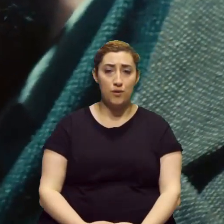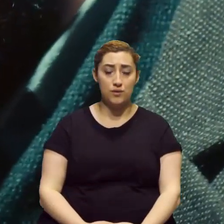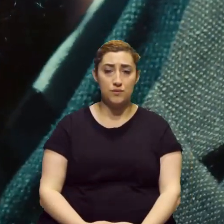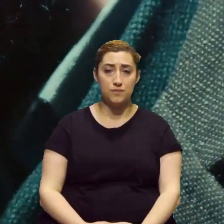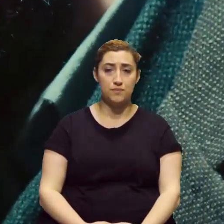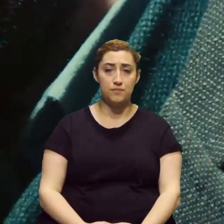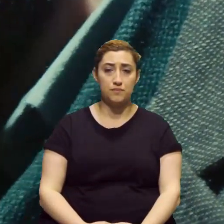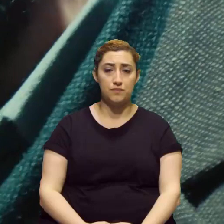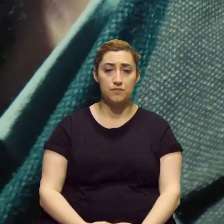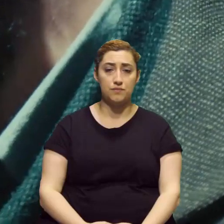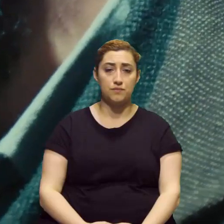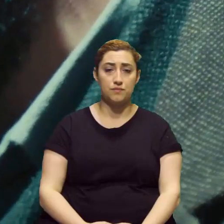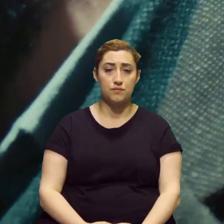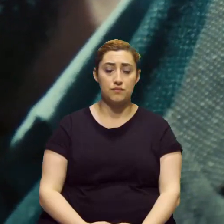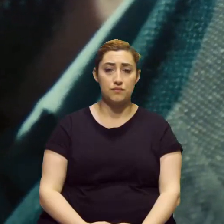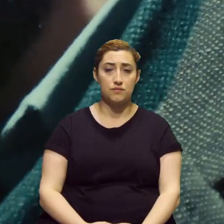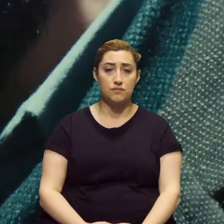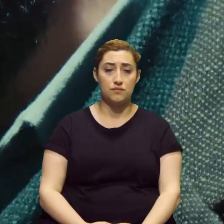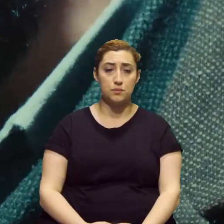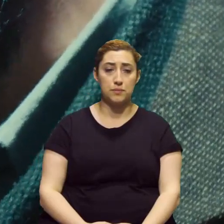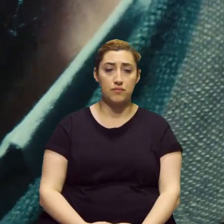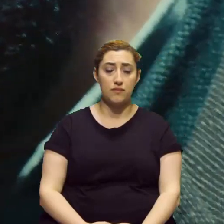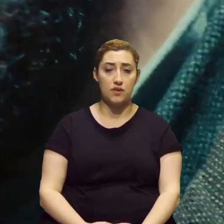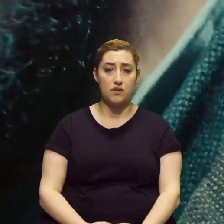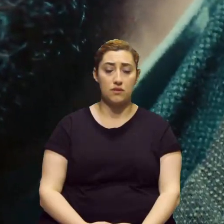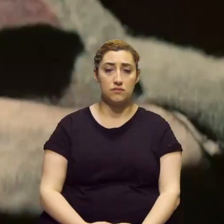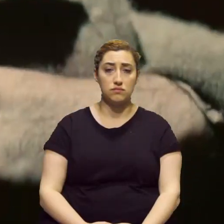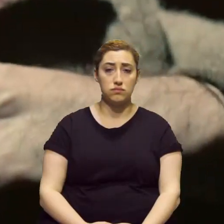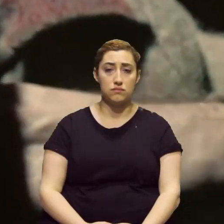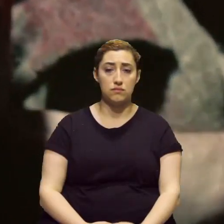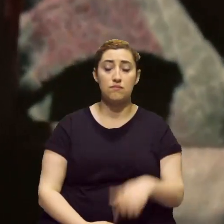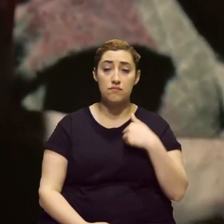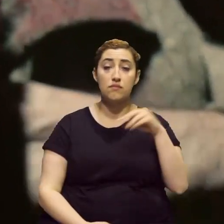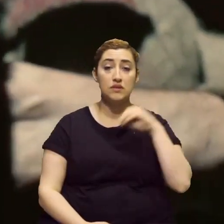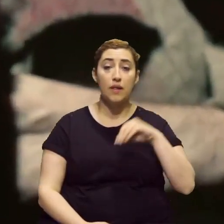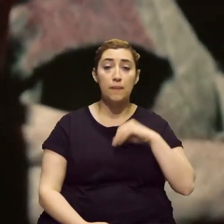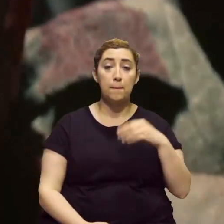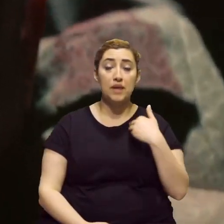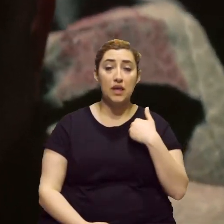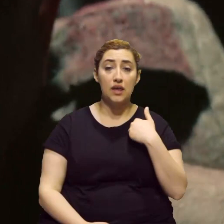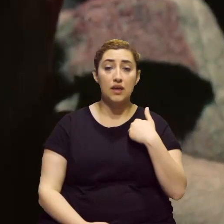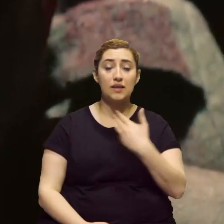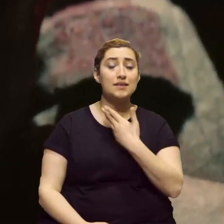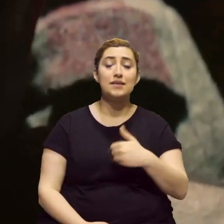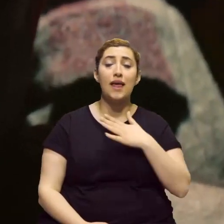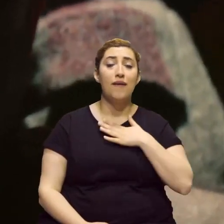Aksaray'dan kar geliyor. Hareketsiz kalan Fethi'nin elleri boynundaki urganda kalmış. Ben sandım